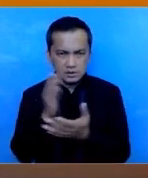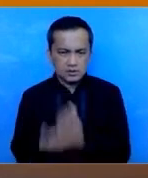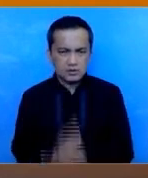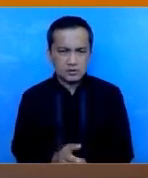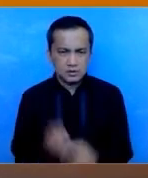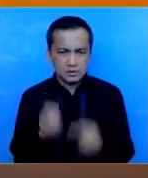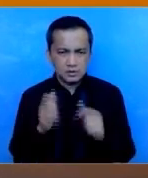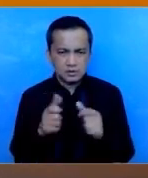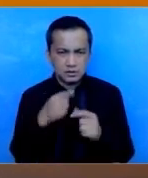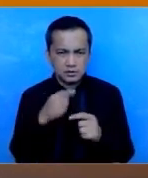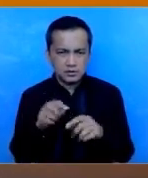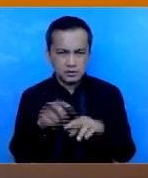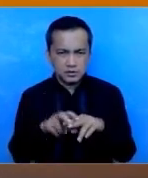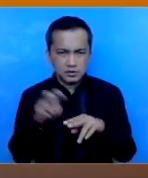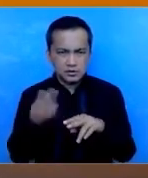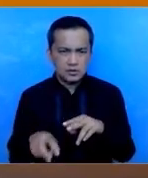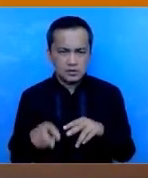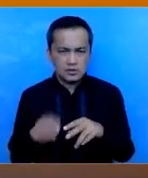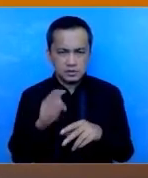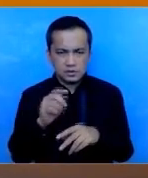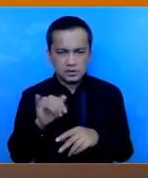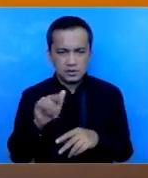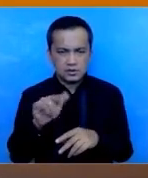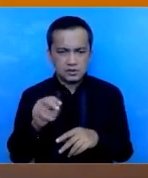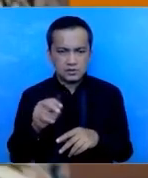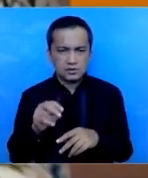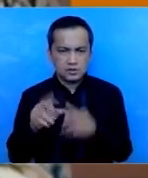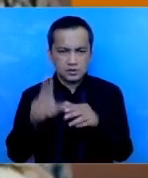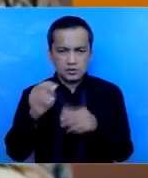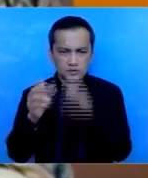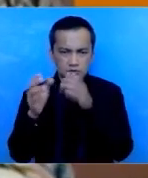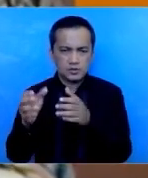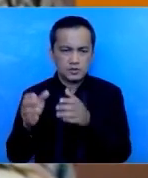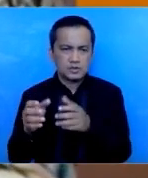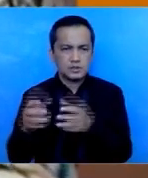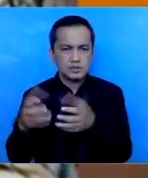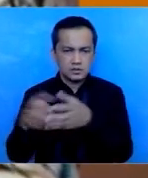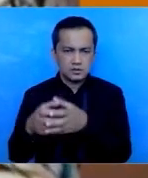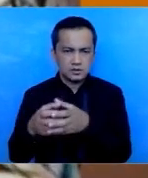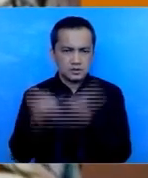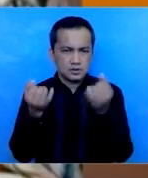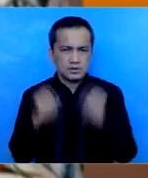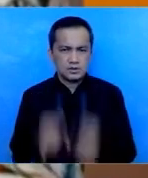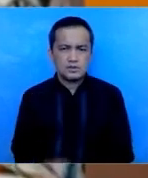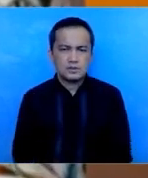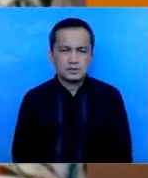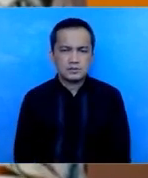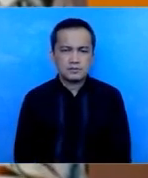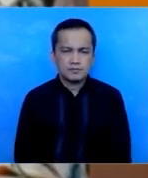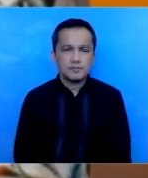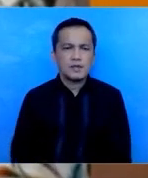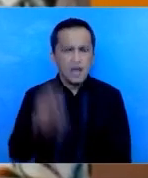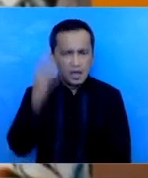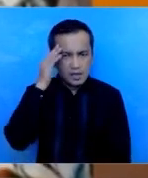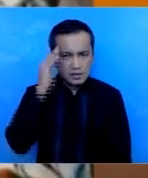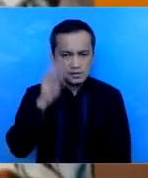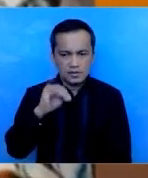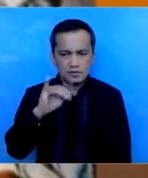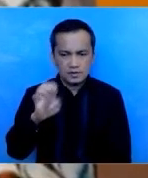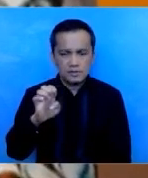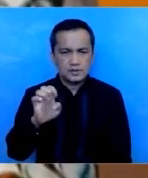ng eroplano si Tyson. No comment pa rin ang kanyang kampo sa insidente. Kilala si Iron Mike bilang isa sa